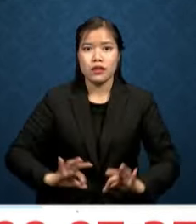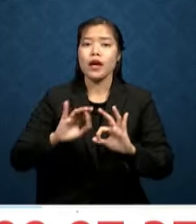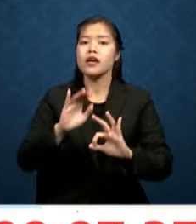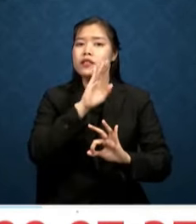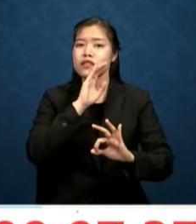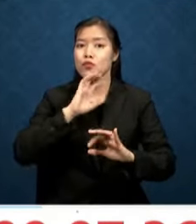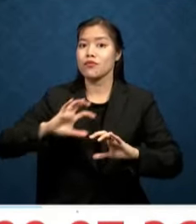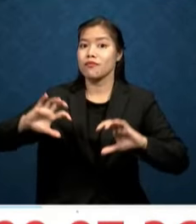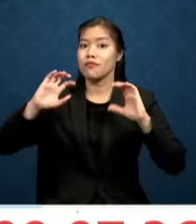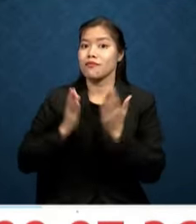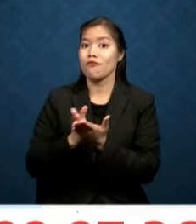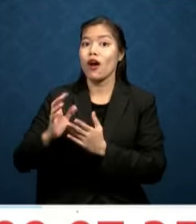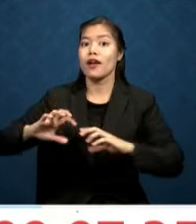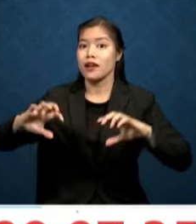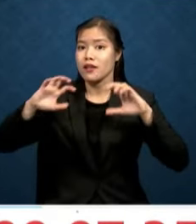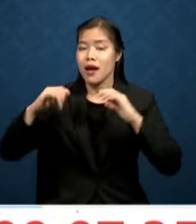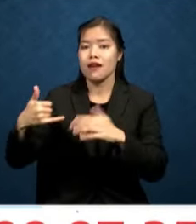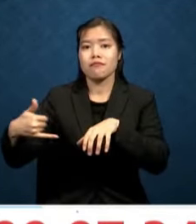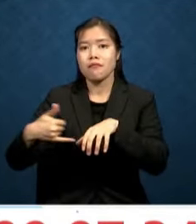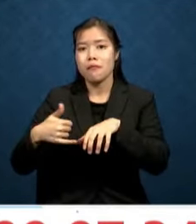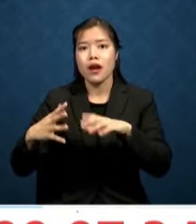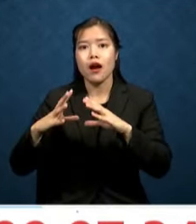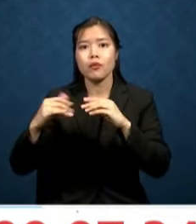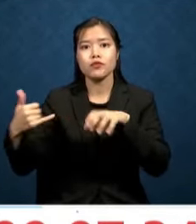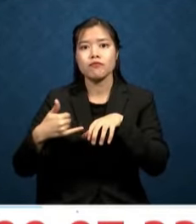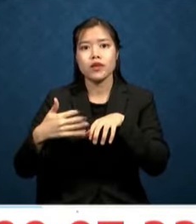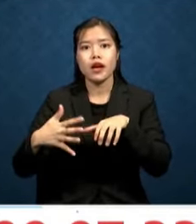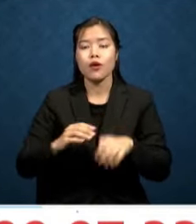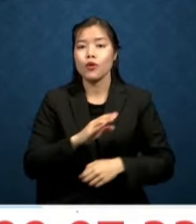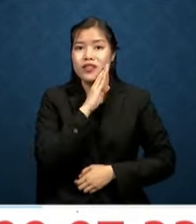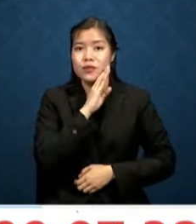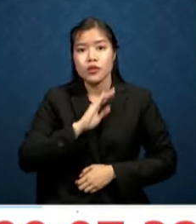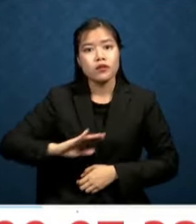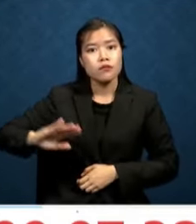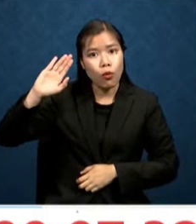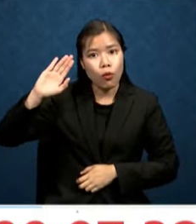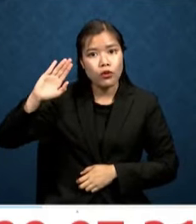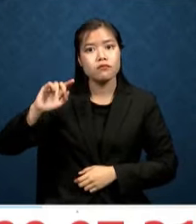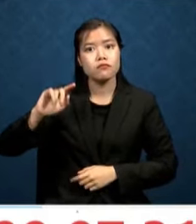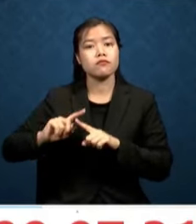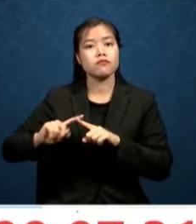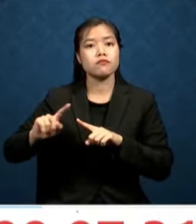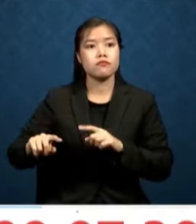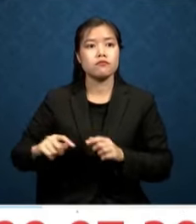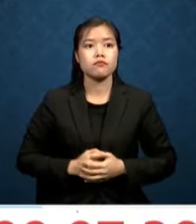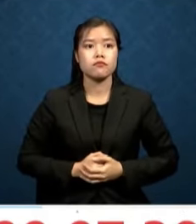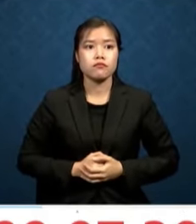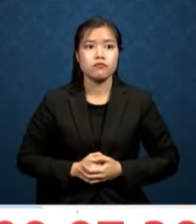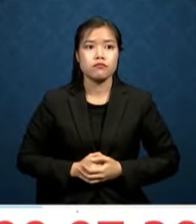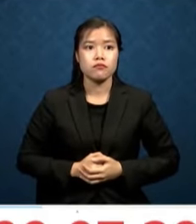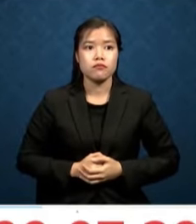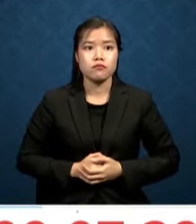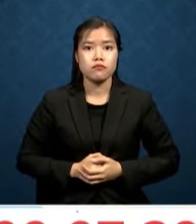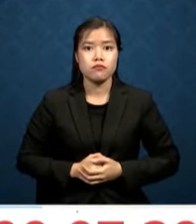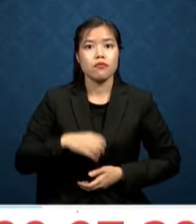ลเมื่อมีการโหวตก็แน่นอนนะครับว่าการโหวตทางฝ่ายนายจ้างเขา